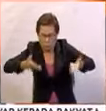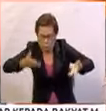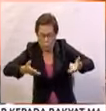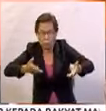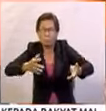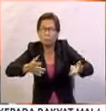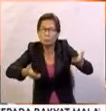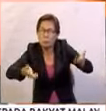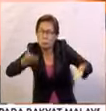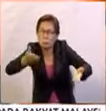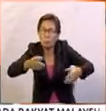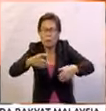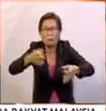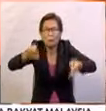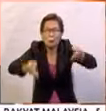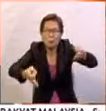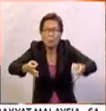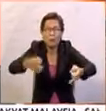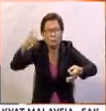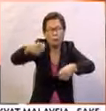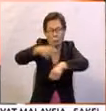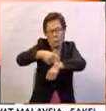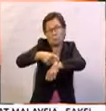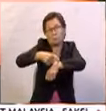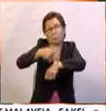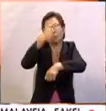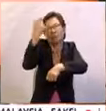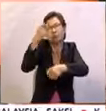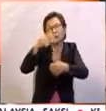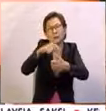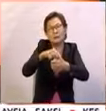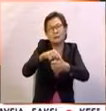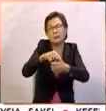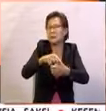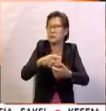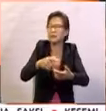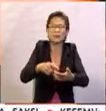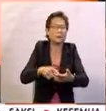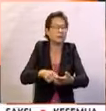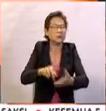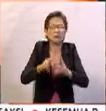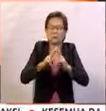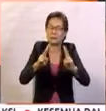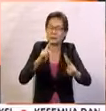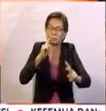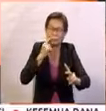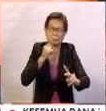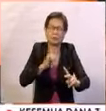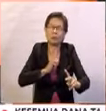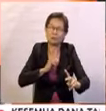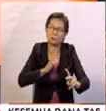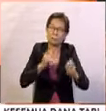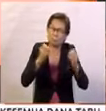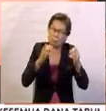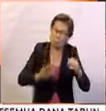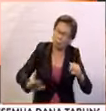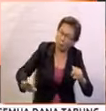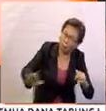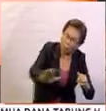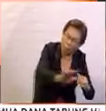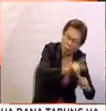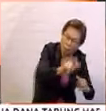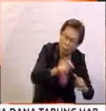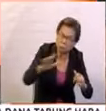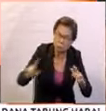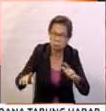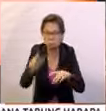saya rasa ini perlukan sedikit masa kerana perkara ini adalah satu perkara yang cukup serius, dan saya rasa ramai yang telah pun apa